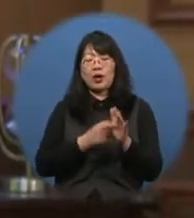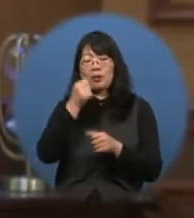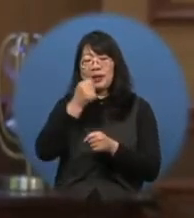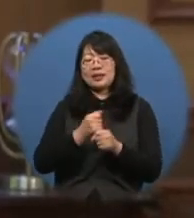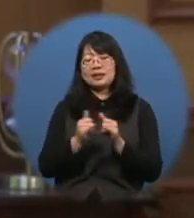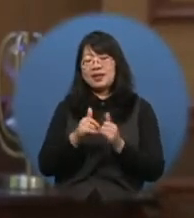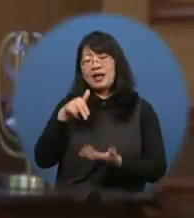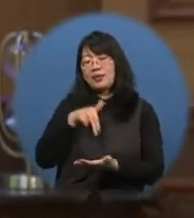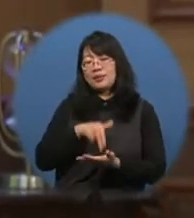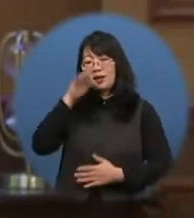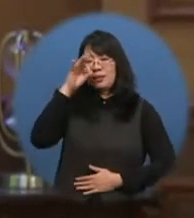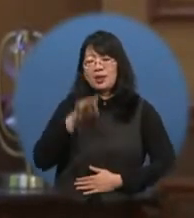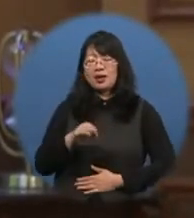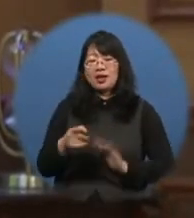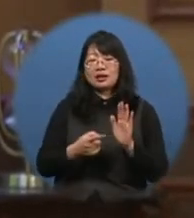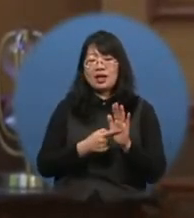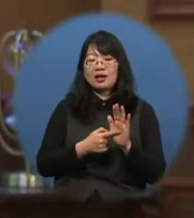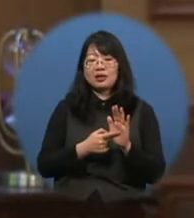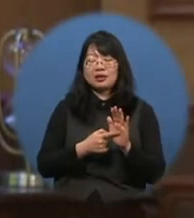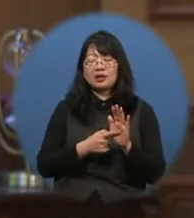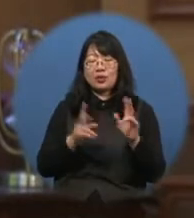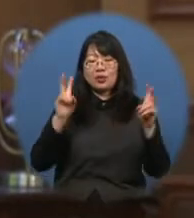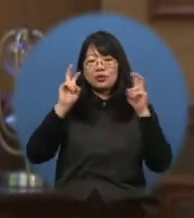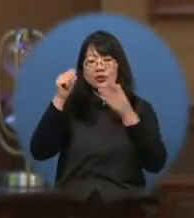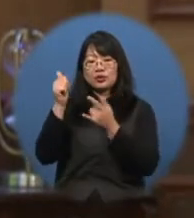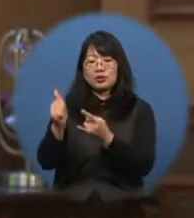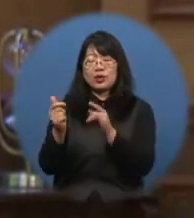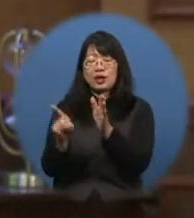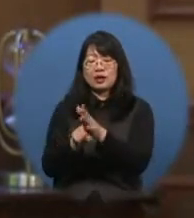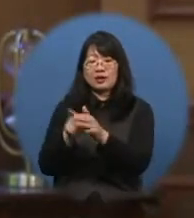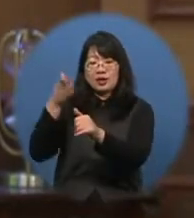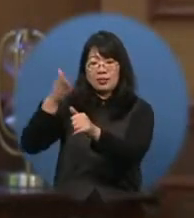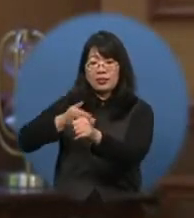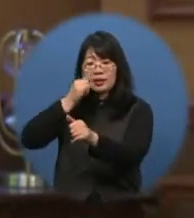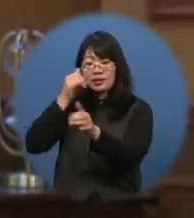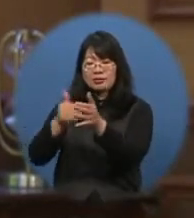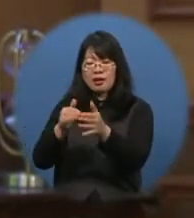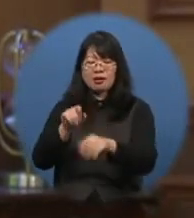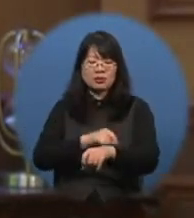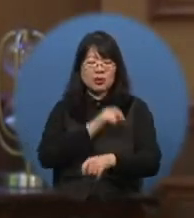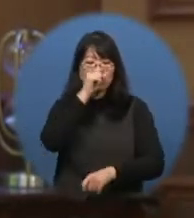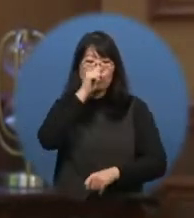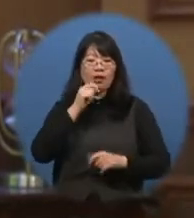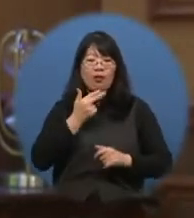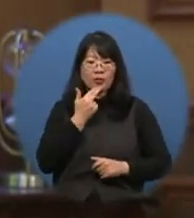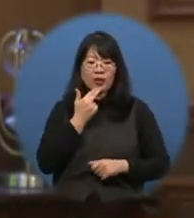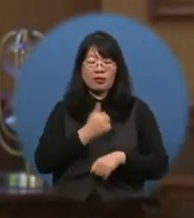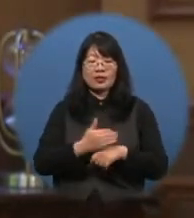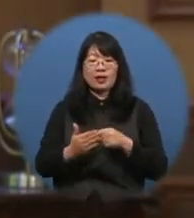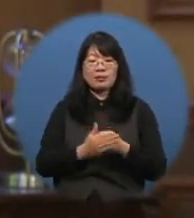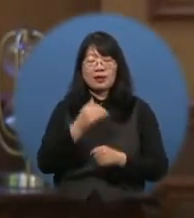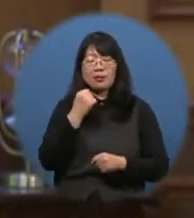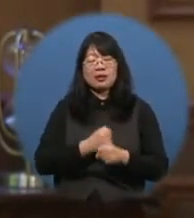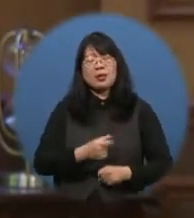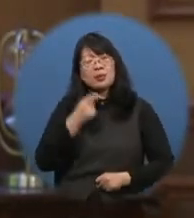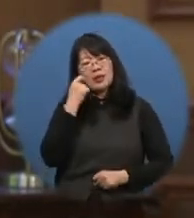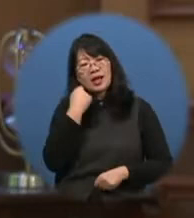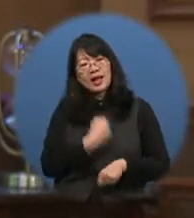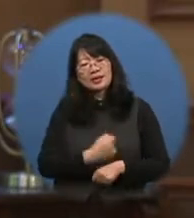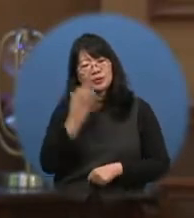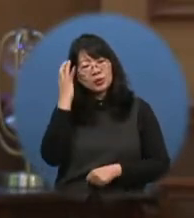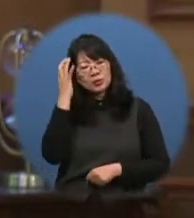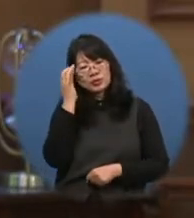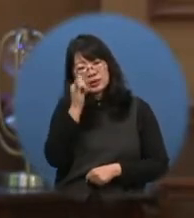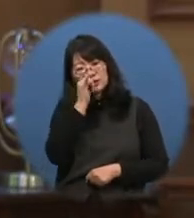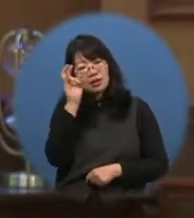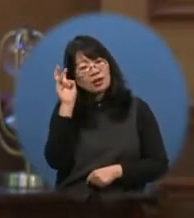사람 입장에서는 광고주의 의뢰가 왔는데 가보니까 이게 별로 안 좋아요. 그렇다고 또 안 만들 수 없는 거 아닙니까? 그런 고충도